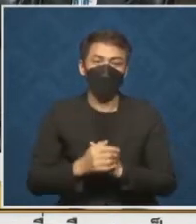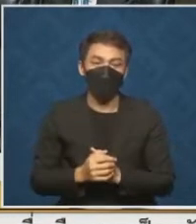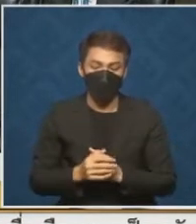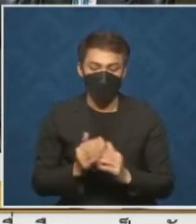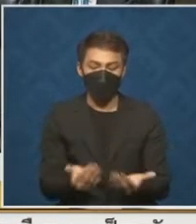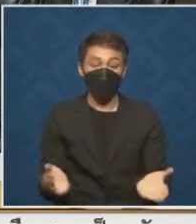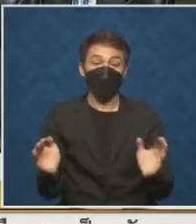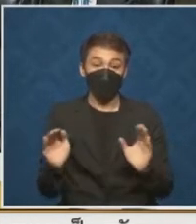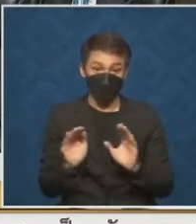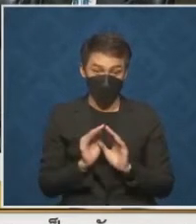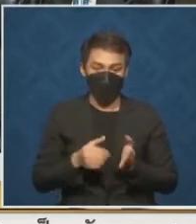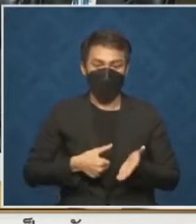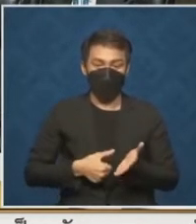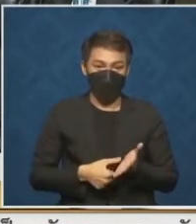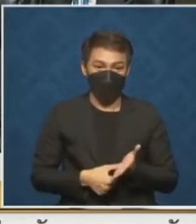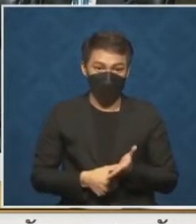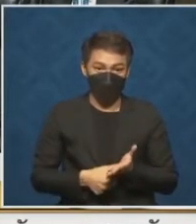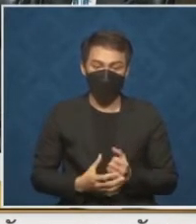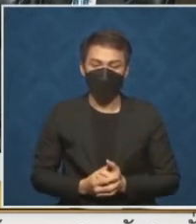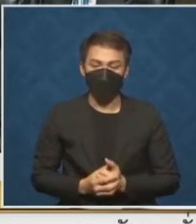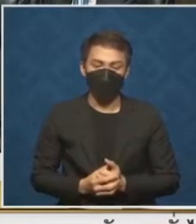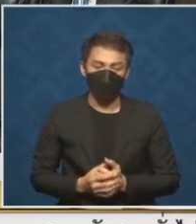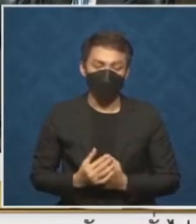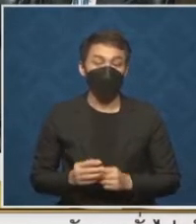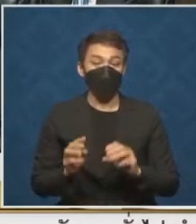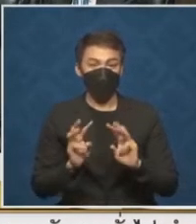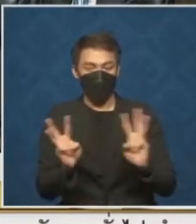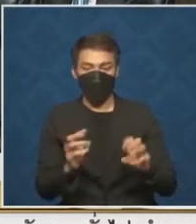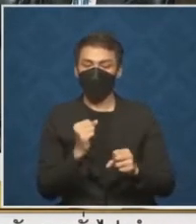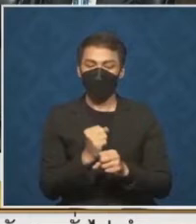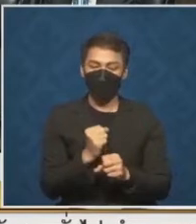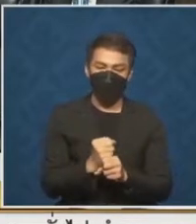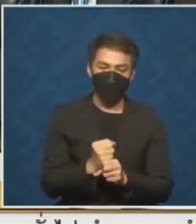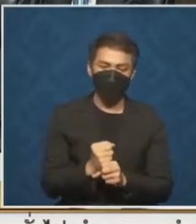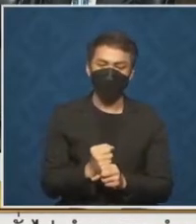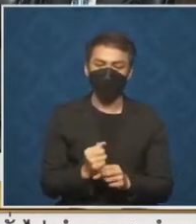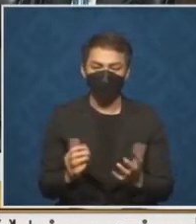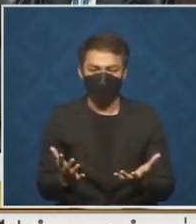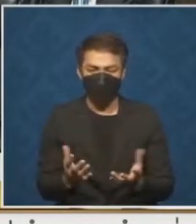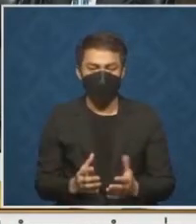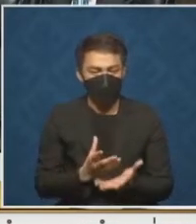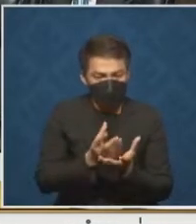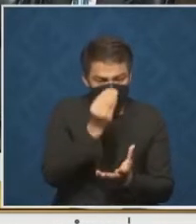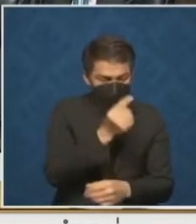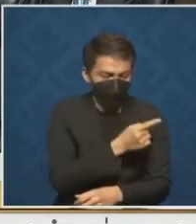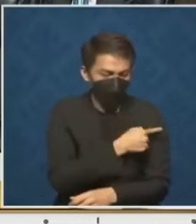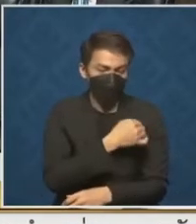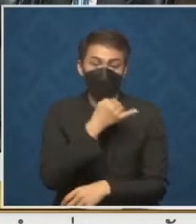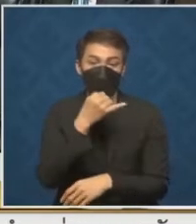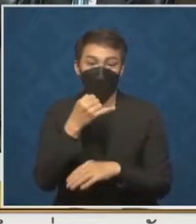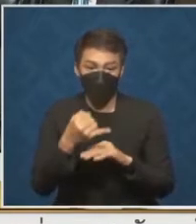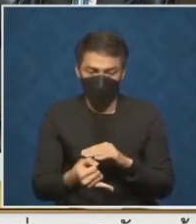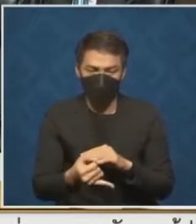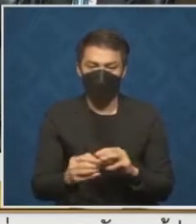ว่างงานของนักศึกษาจบใหม่ก็สูงขึ้นและเมื่อเกิดการแพร่ระบาดของโรค